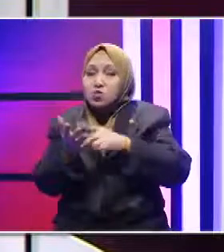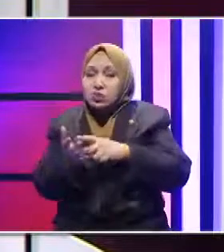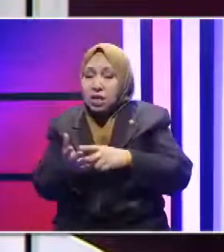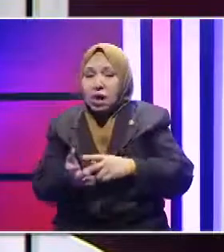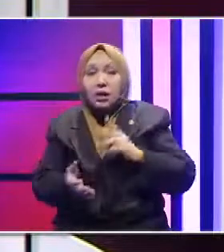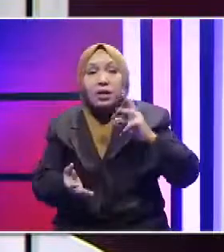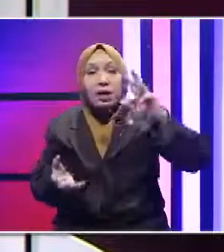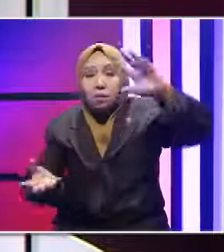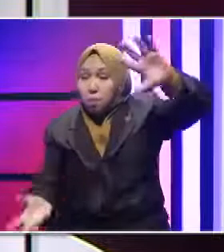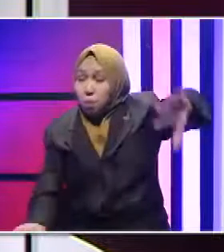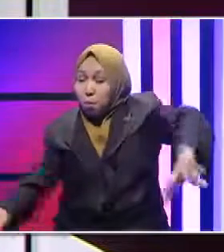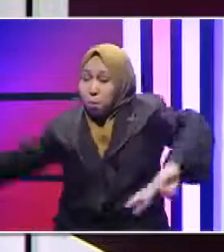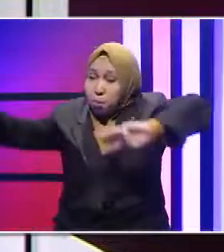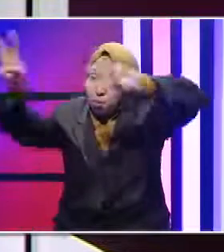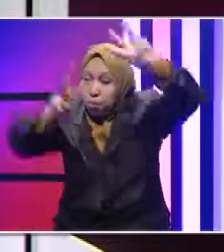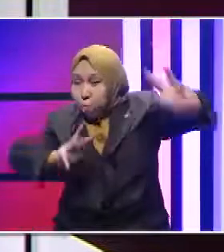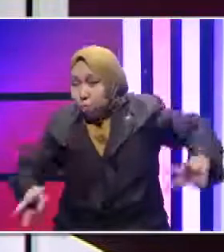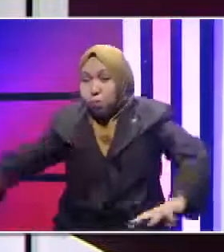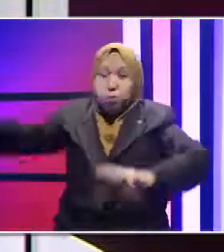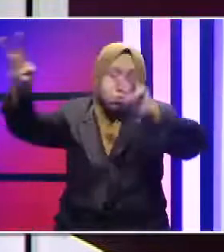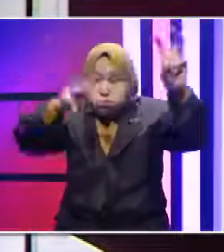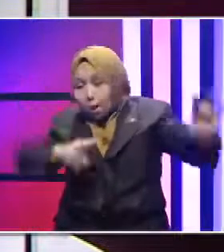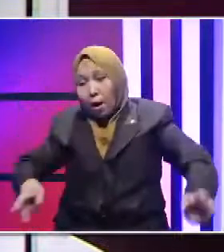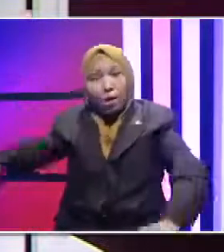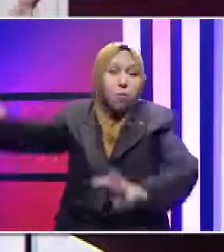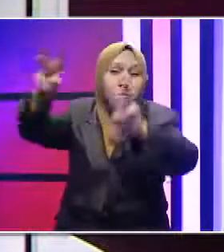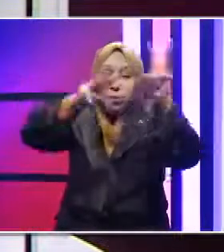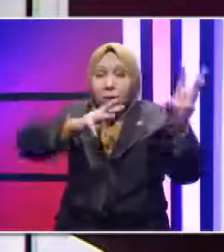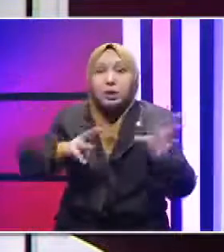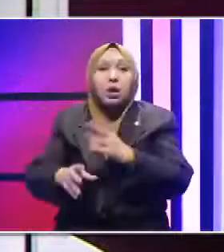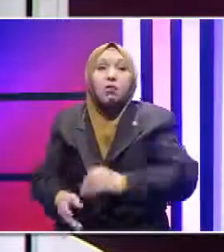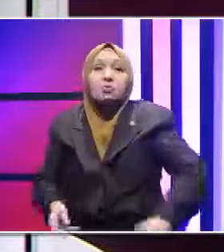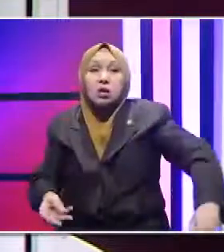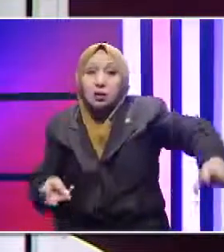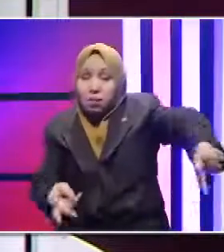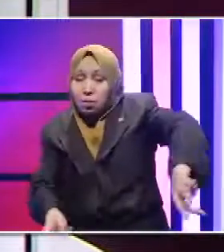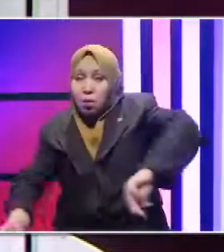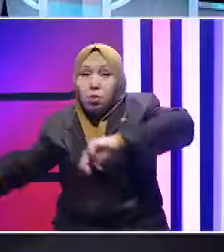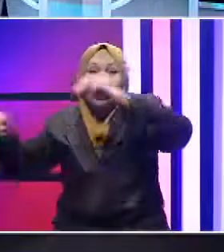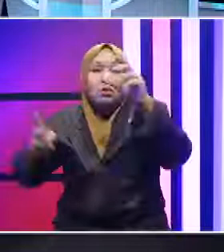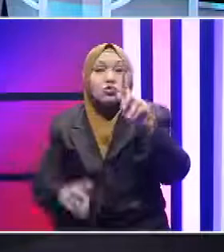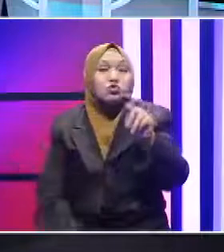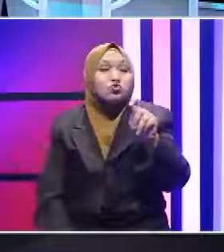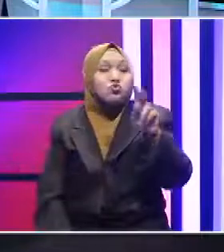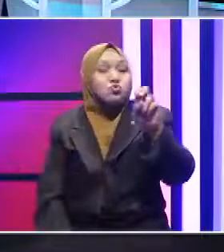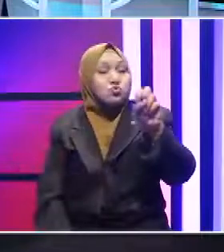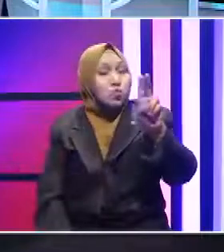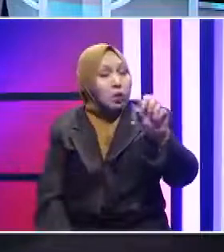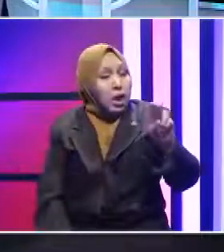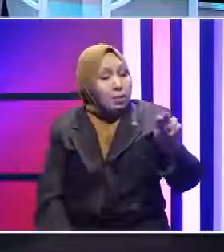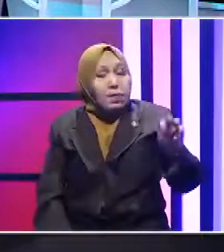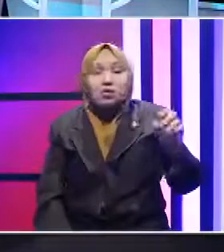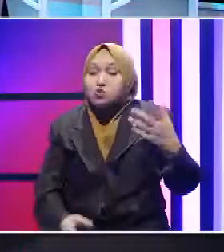akan bergelora, bergejolak, dan orang cakap tsunami ustaz. Ya, tsunami itu pun kita dah takut. Ini